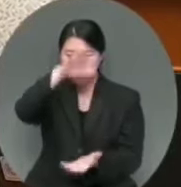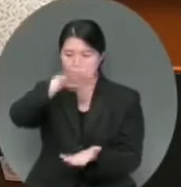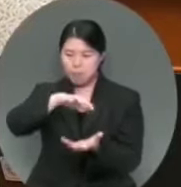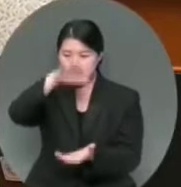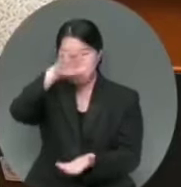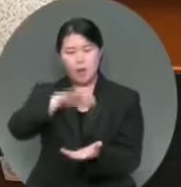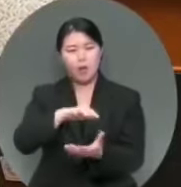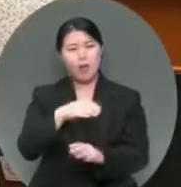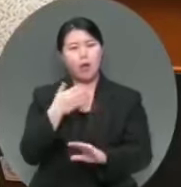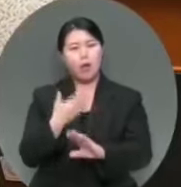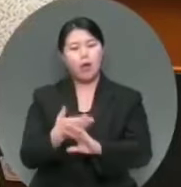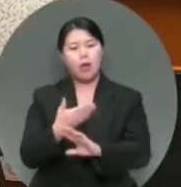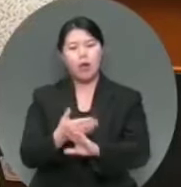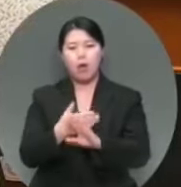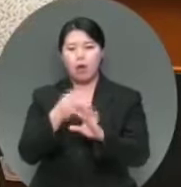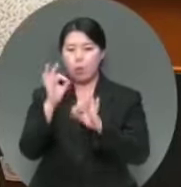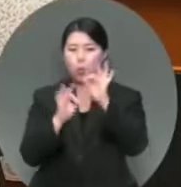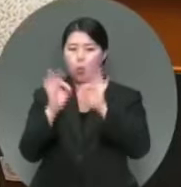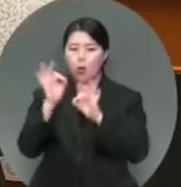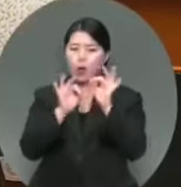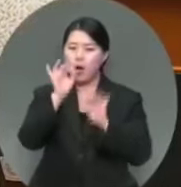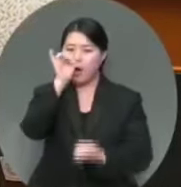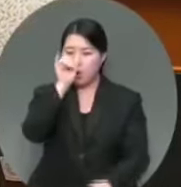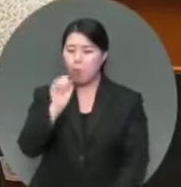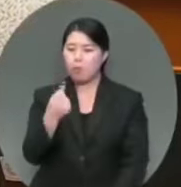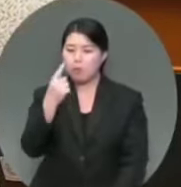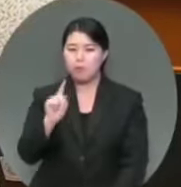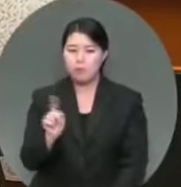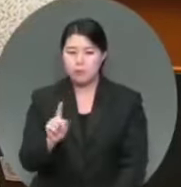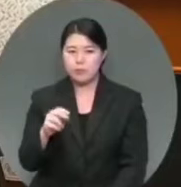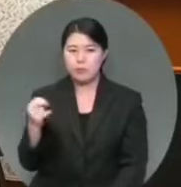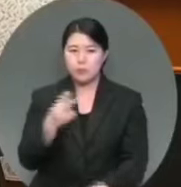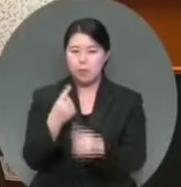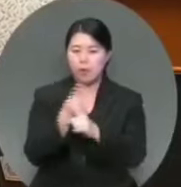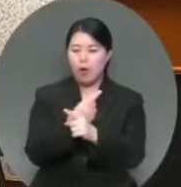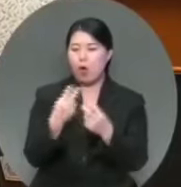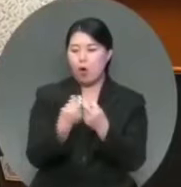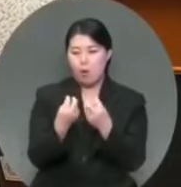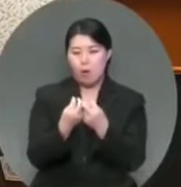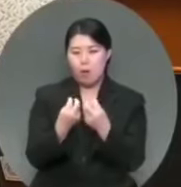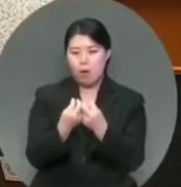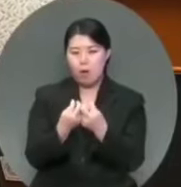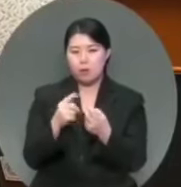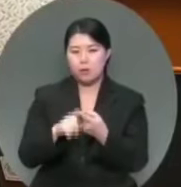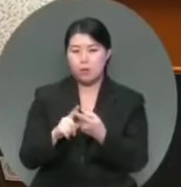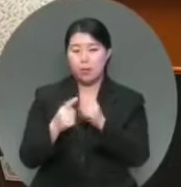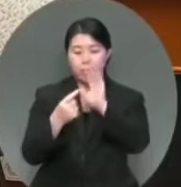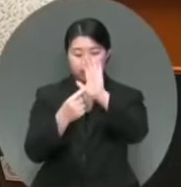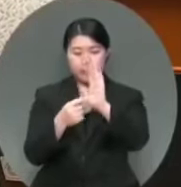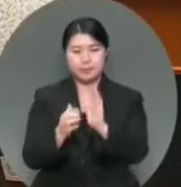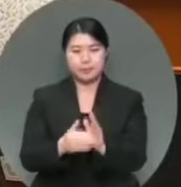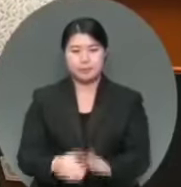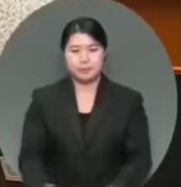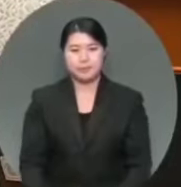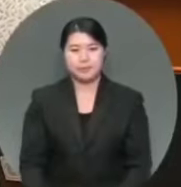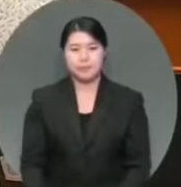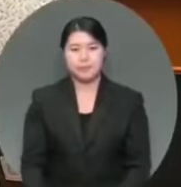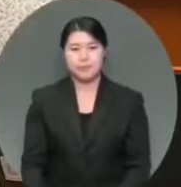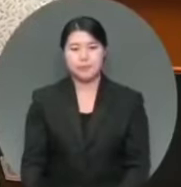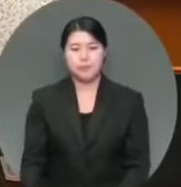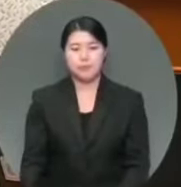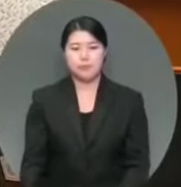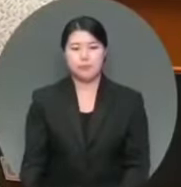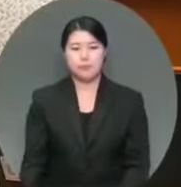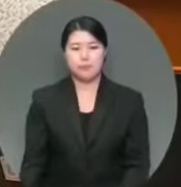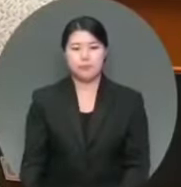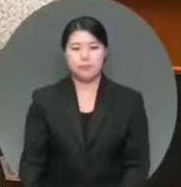한 거에 대한 원인, 그리고 개선 방향을 내놓으신 건데, 지금 거기